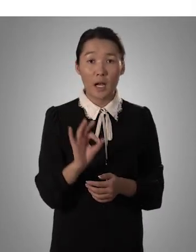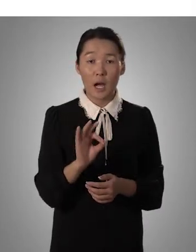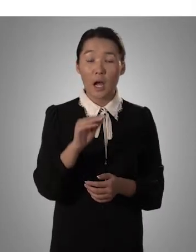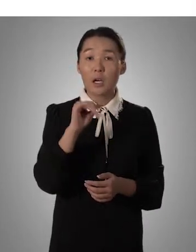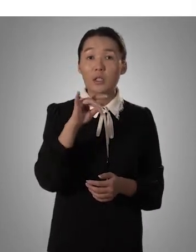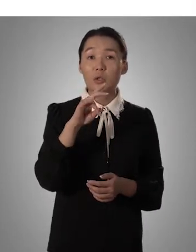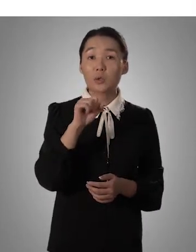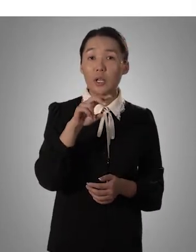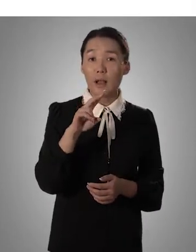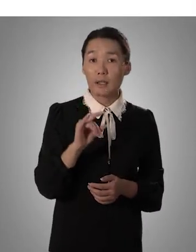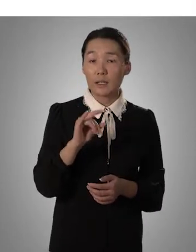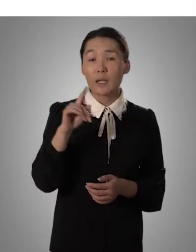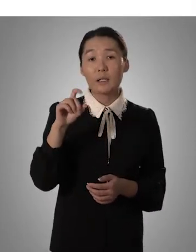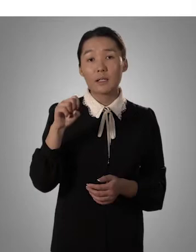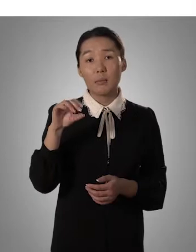заполнены